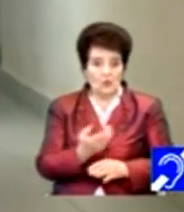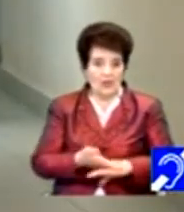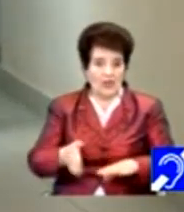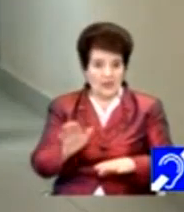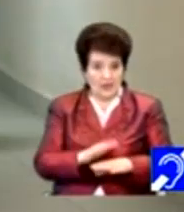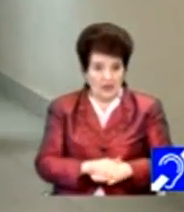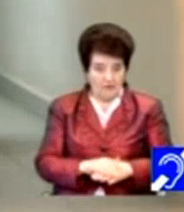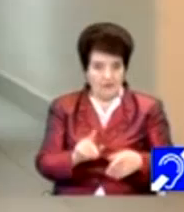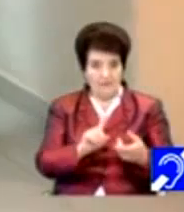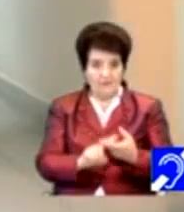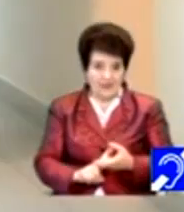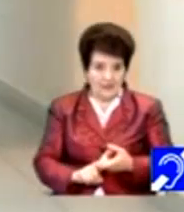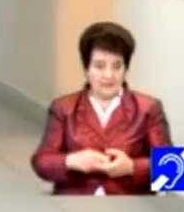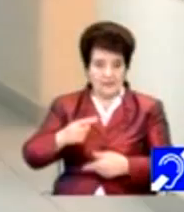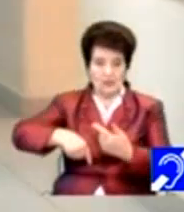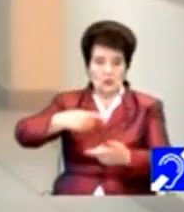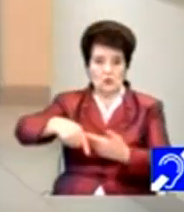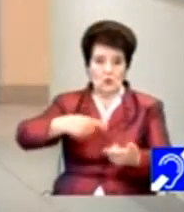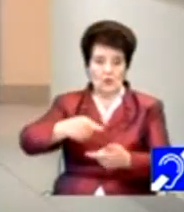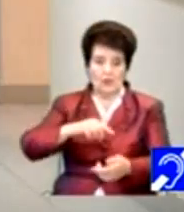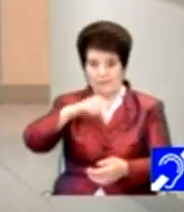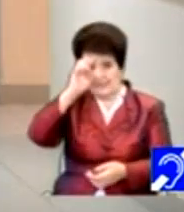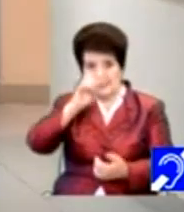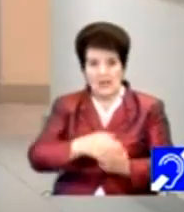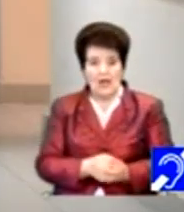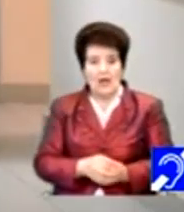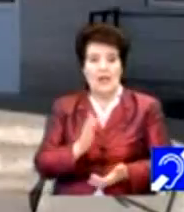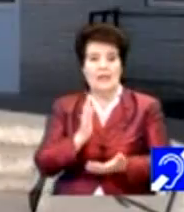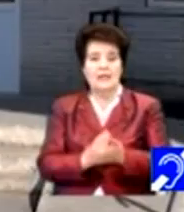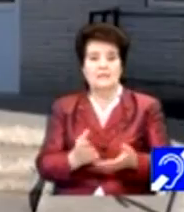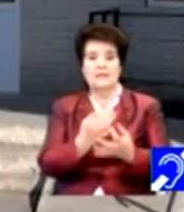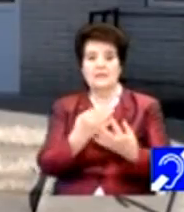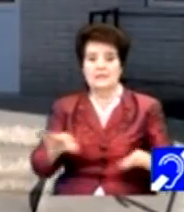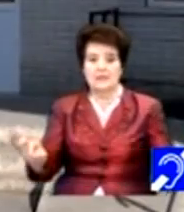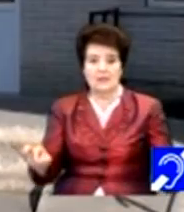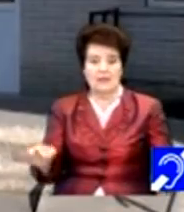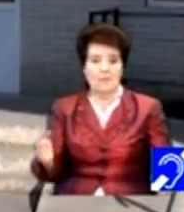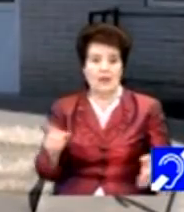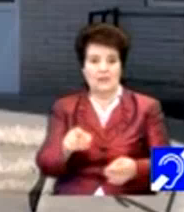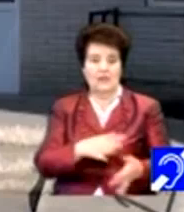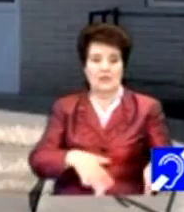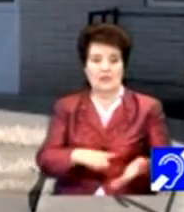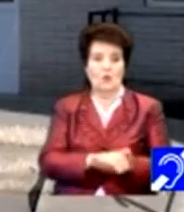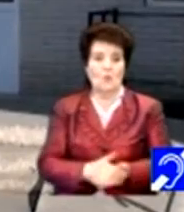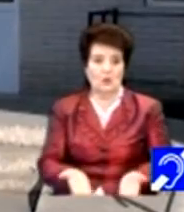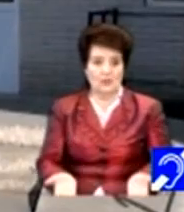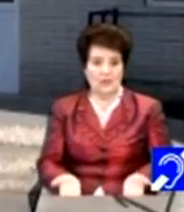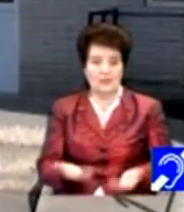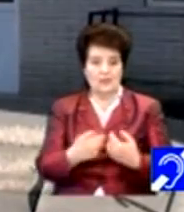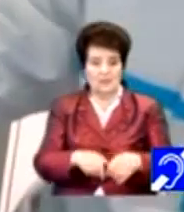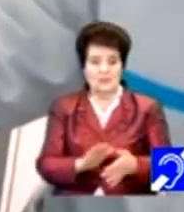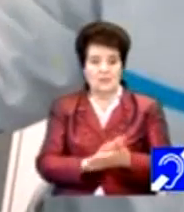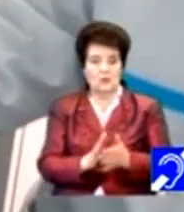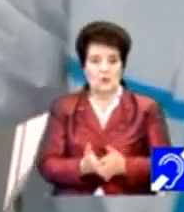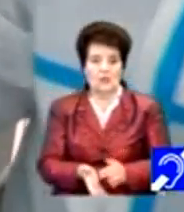grave. Infecția circulă nestingherită prin țară. Este scăpată în comunitate. Ei avem șansa să stăm toată vara într-o așa